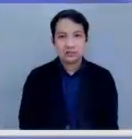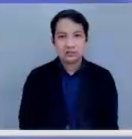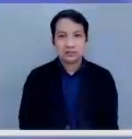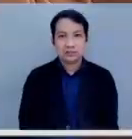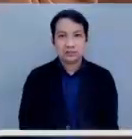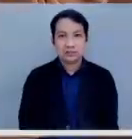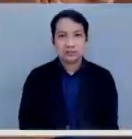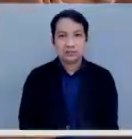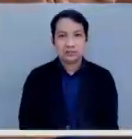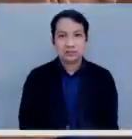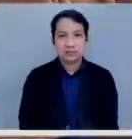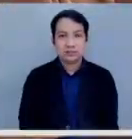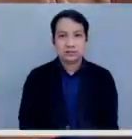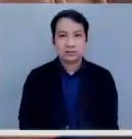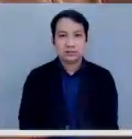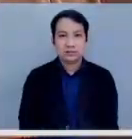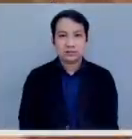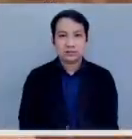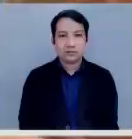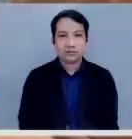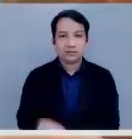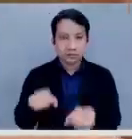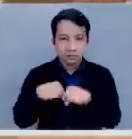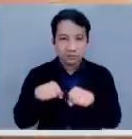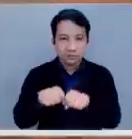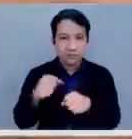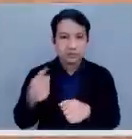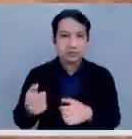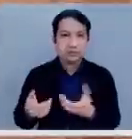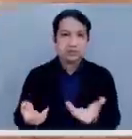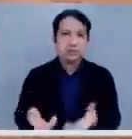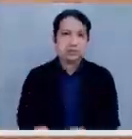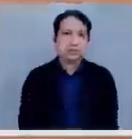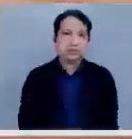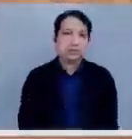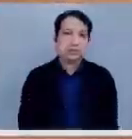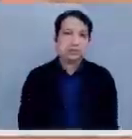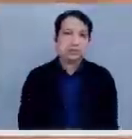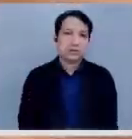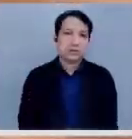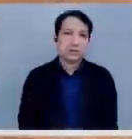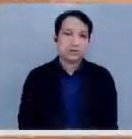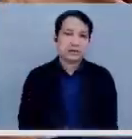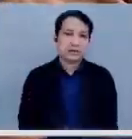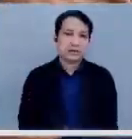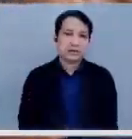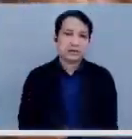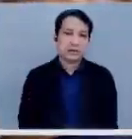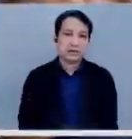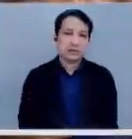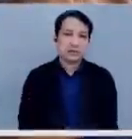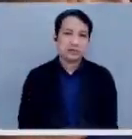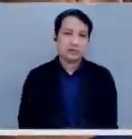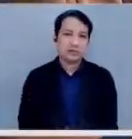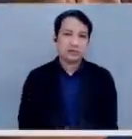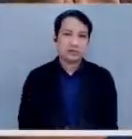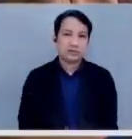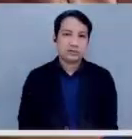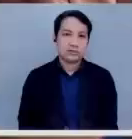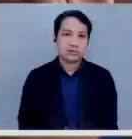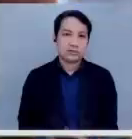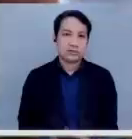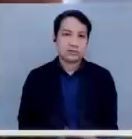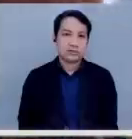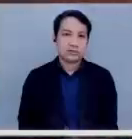ngayon eh. Diba? Para kaya, sa mga pang suit, office, ganyan. Yan, yes. Ito, okay. Ito din. Parang ang ganda lang ano, nung design nito. Ganda ito, nga.